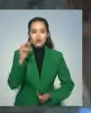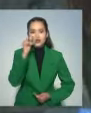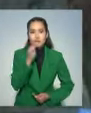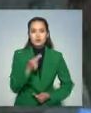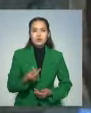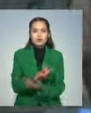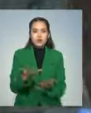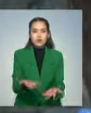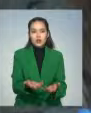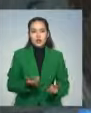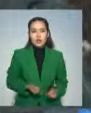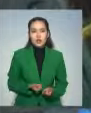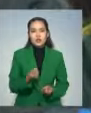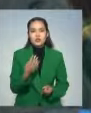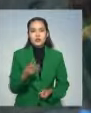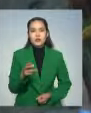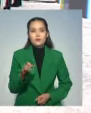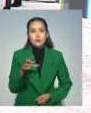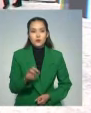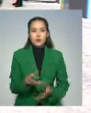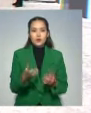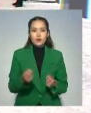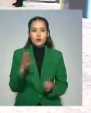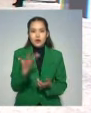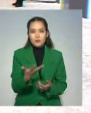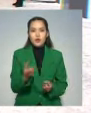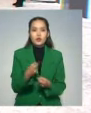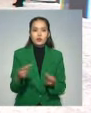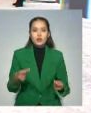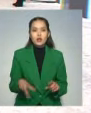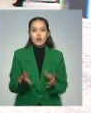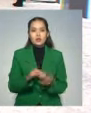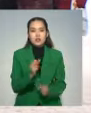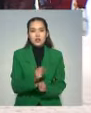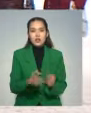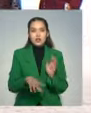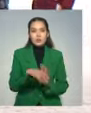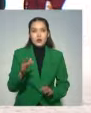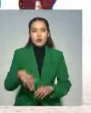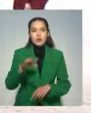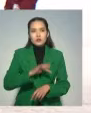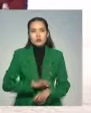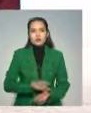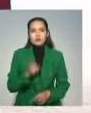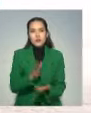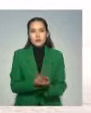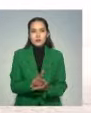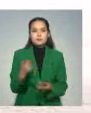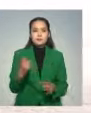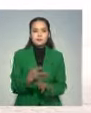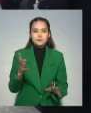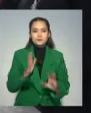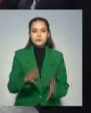голосования получат по 4 бюллетеня. В остальных регионах их будет 5, так как там предстоит выбрать депутатов в городские или районные маслихаты. В первых двух листах